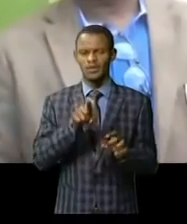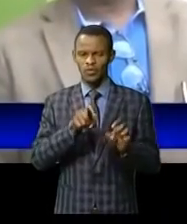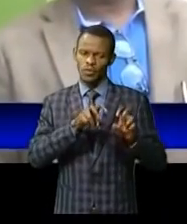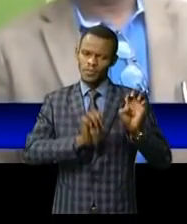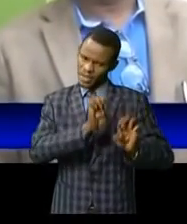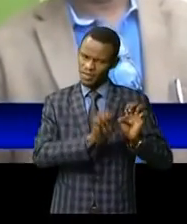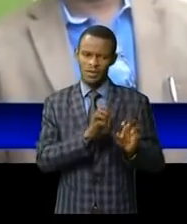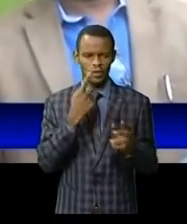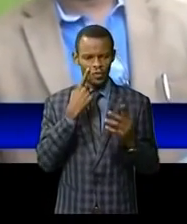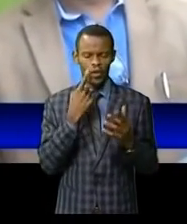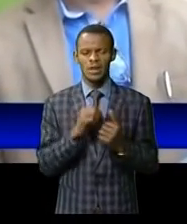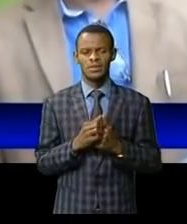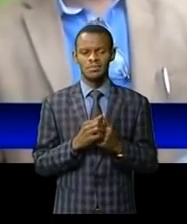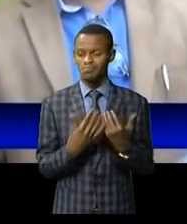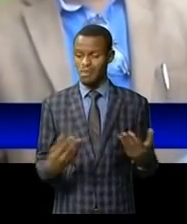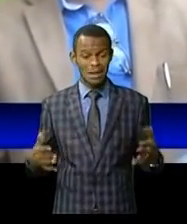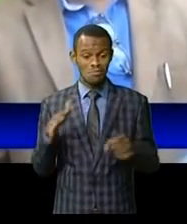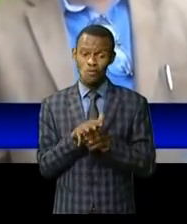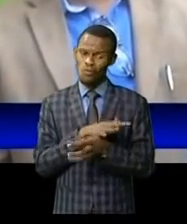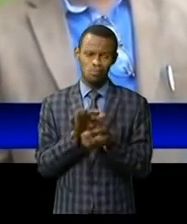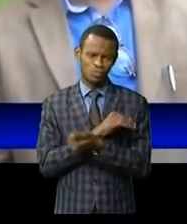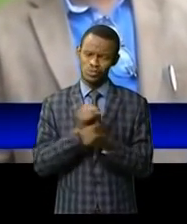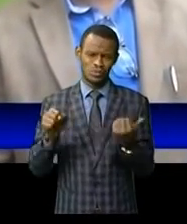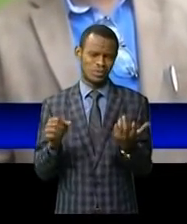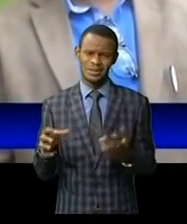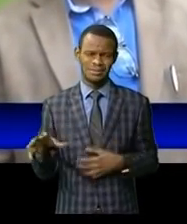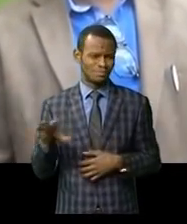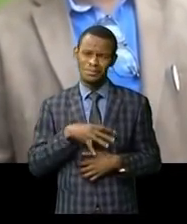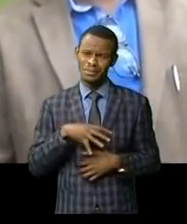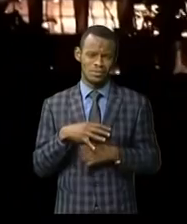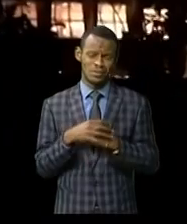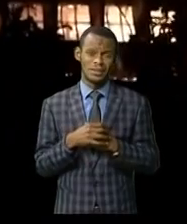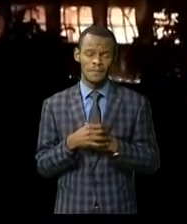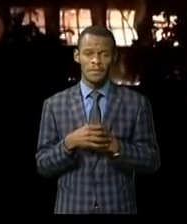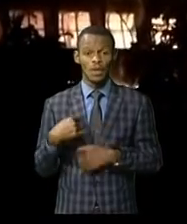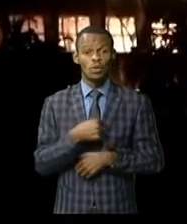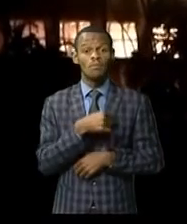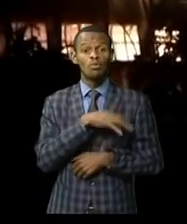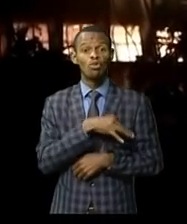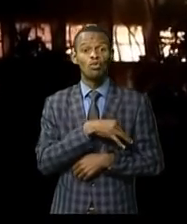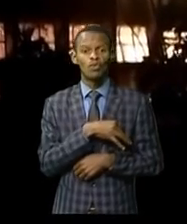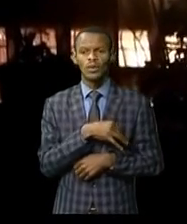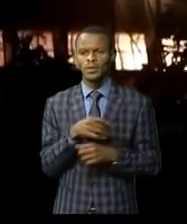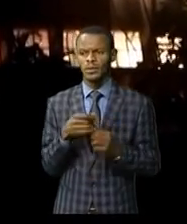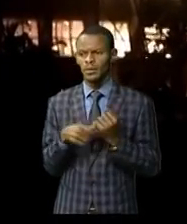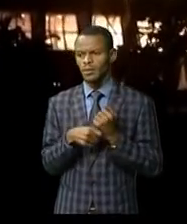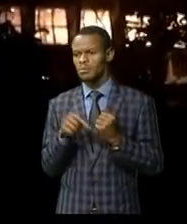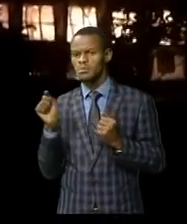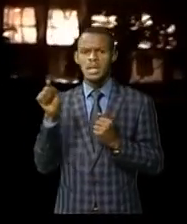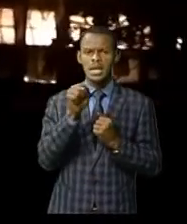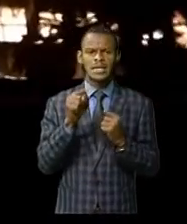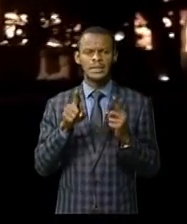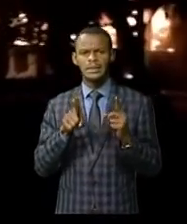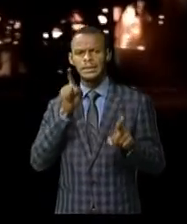matériels, c'est incalculable, nous ferons un bilan pour plus tard. Je profite de l'occasion pour que les gens ne se fient pas à ce qui est pité dans les